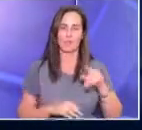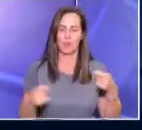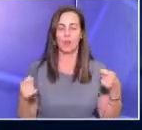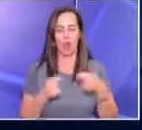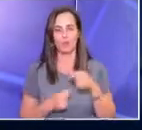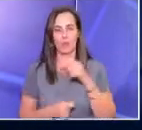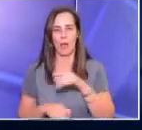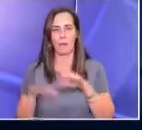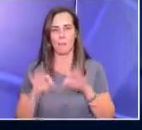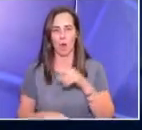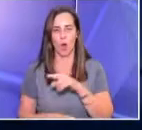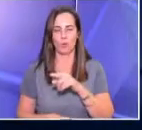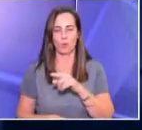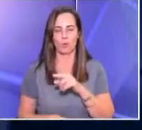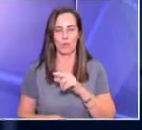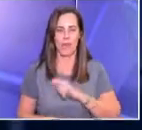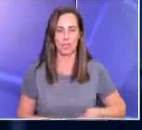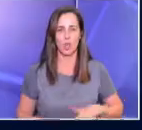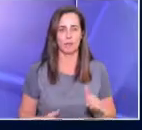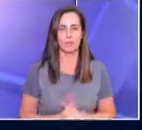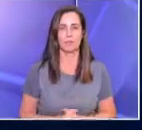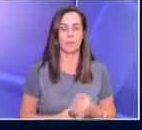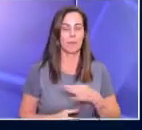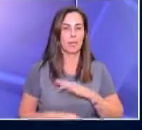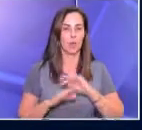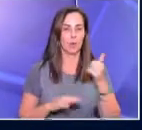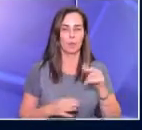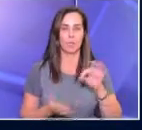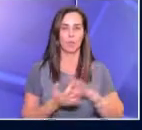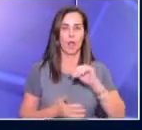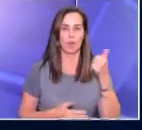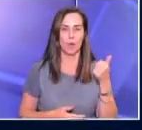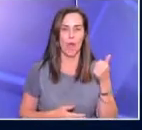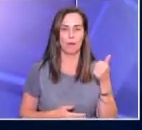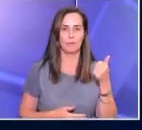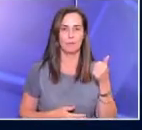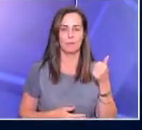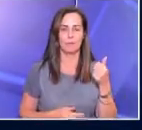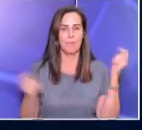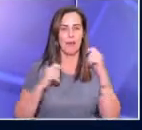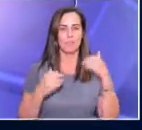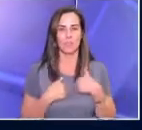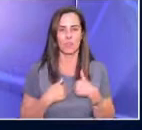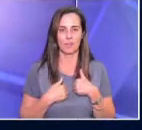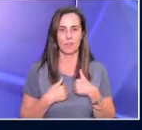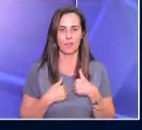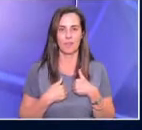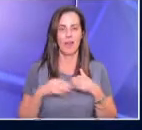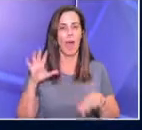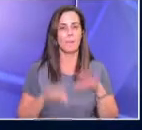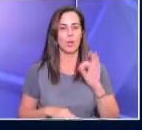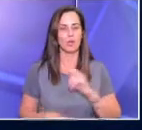התקשר ישירות לבחירות המוניציפליות. בעיניי, קודם כל, נקודה ראשונה, מפתיע אותי העניין